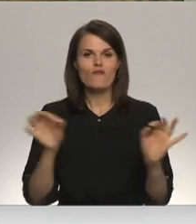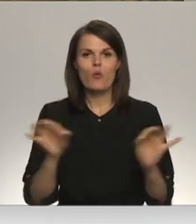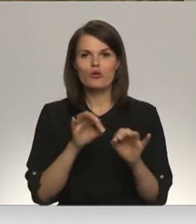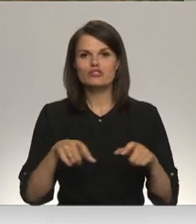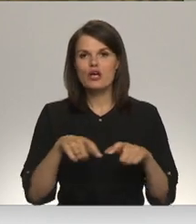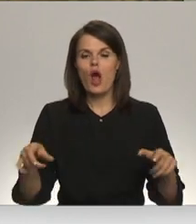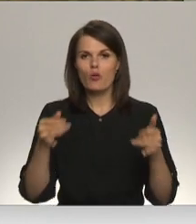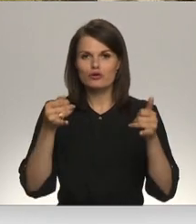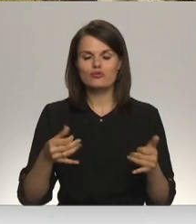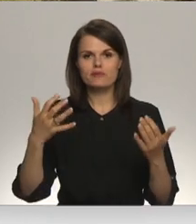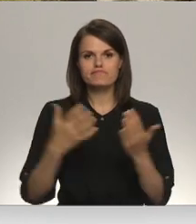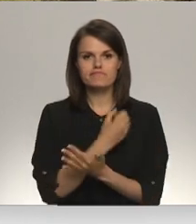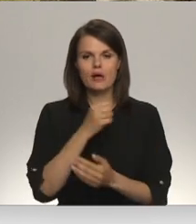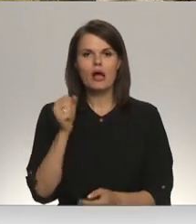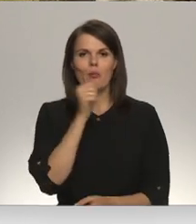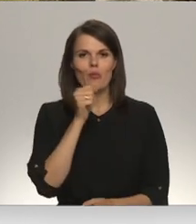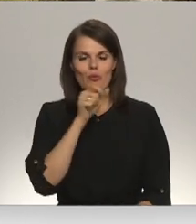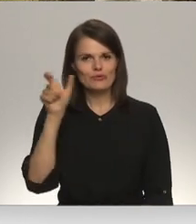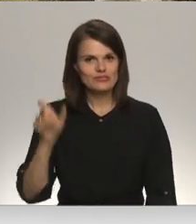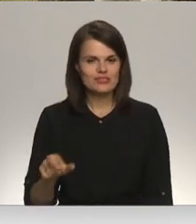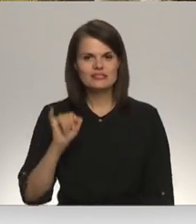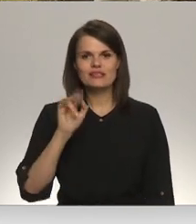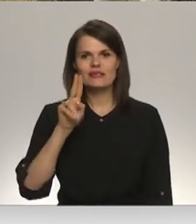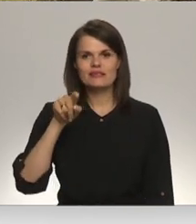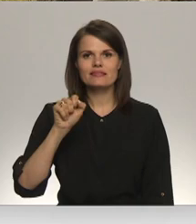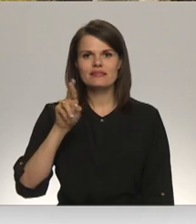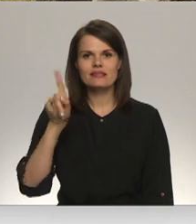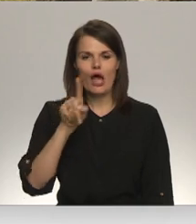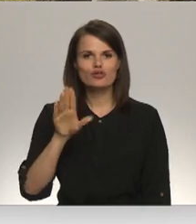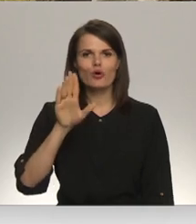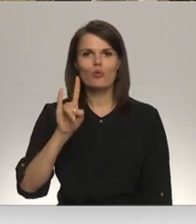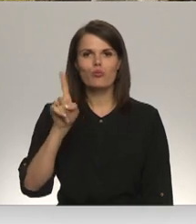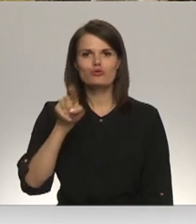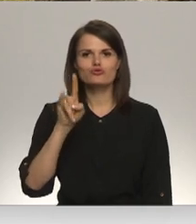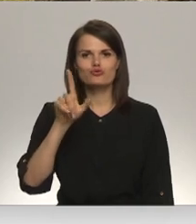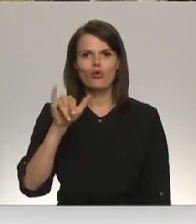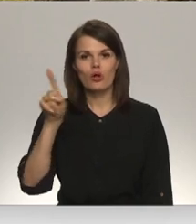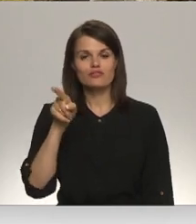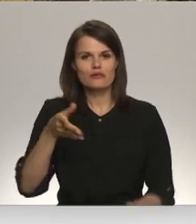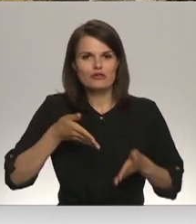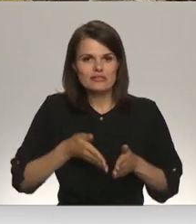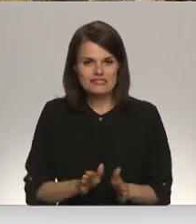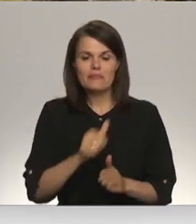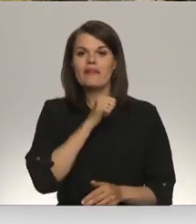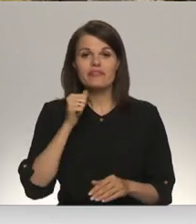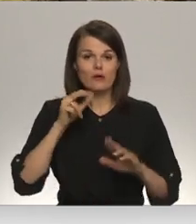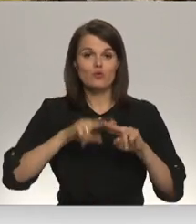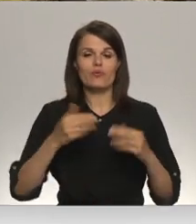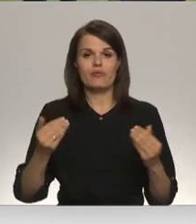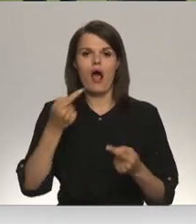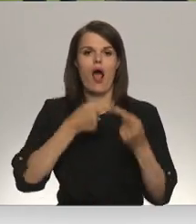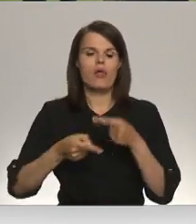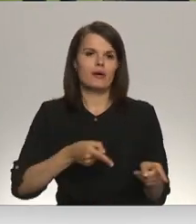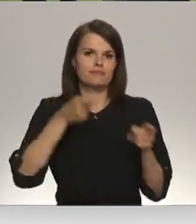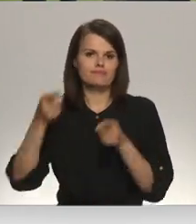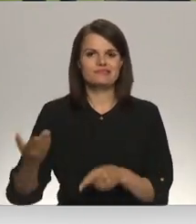Busulis. Mūziķis Intars Busulis ir ne tikai dzimis talsinieks, bet šobrīd arī pārcēlies uz dzīvi atpakaļ Talsu novadā.